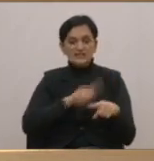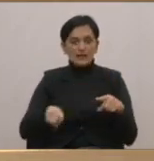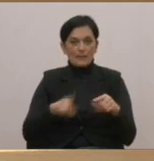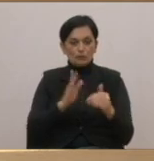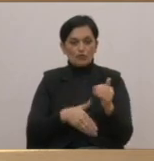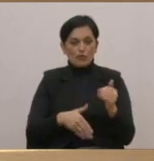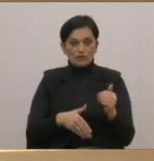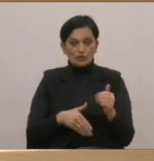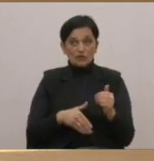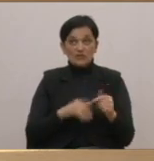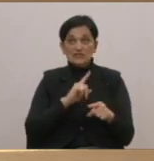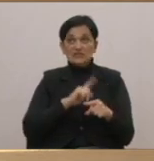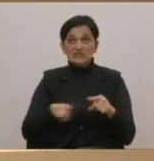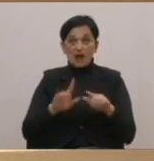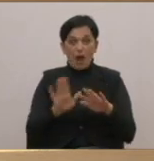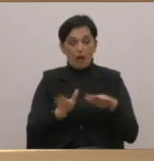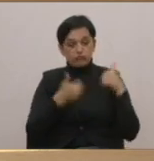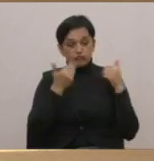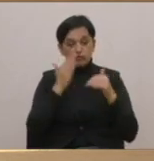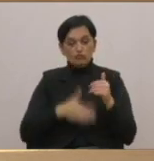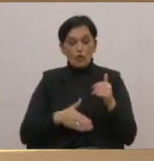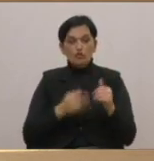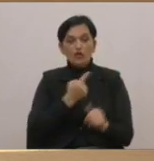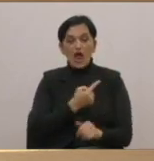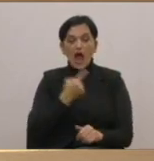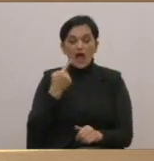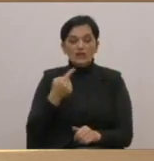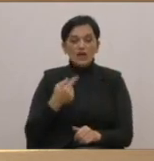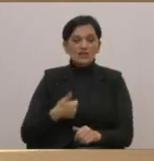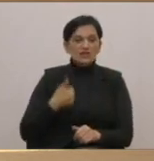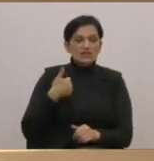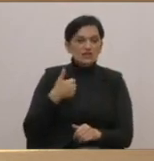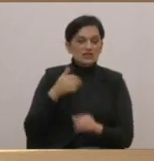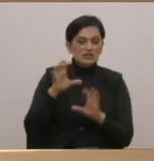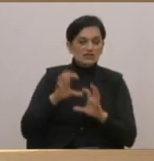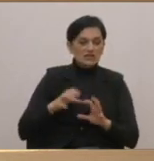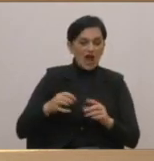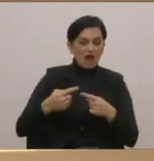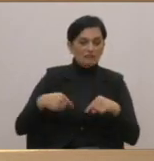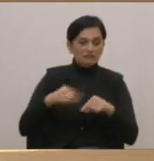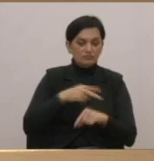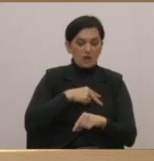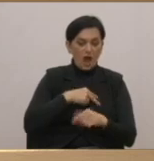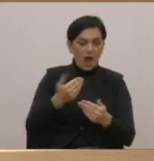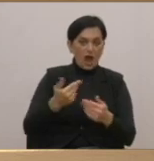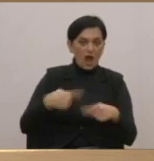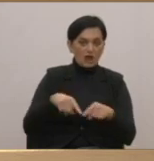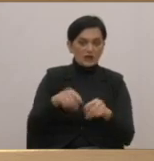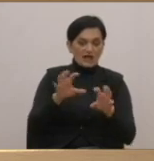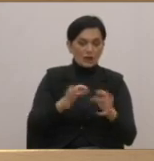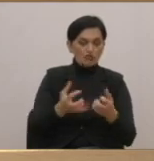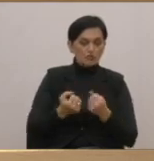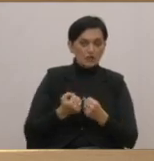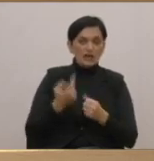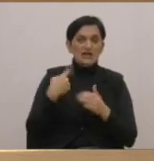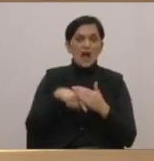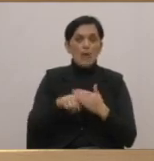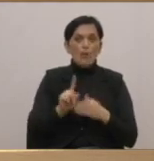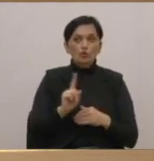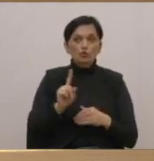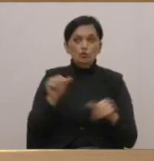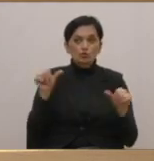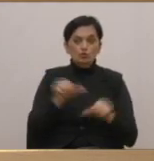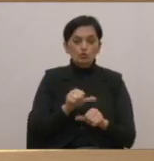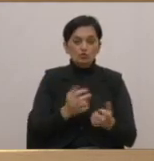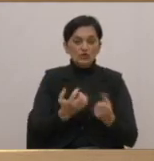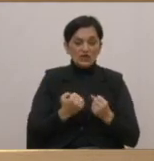მორჩეთ. აი სწრაფად მორჩენა რატო არის ერთადერთი ღირებულება საკანონმდებლო ორგანოსთვის, რაღაც კანონის მიღების დროს მე გამოდის, რომ